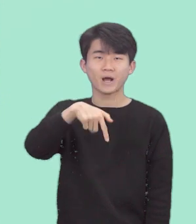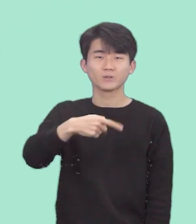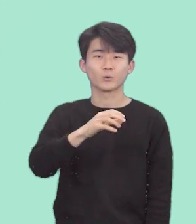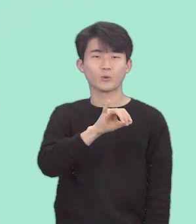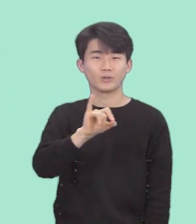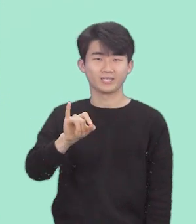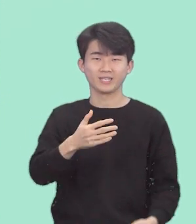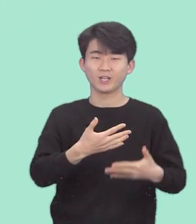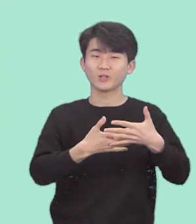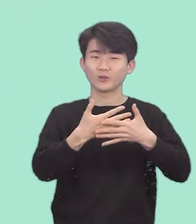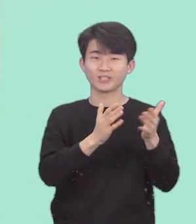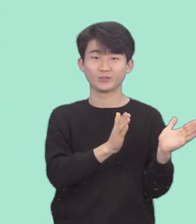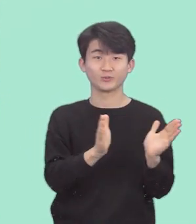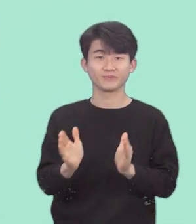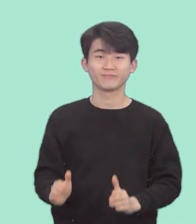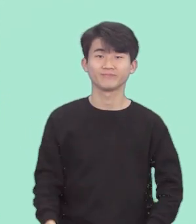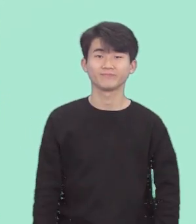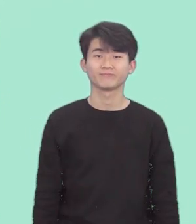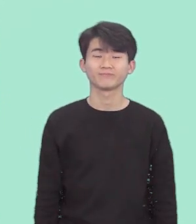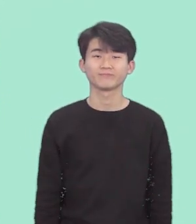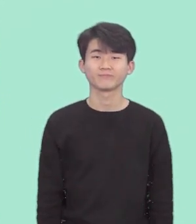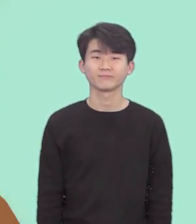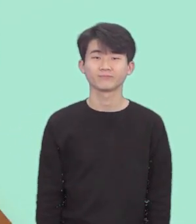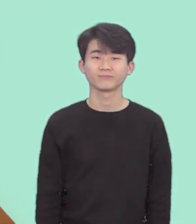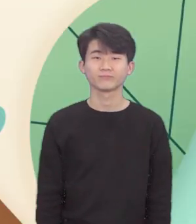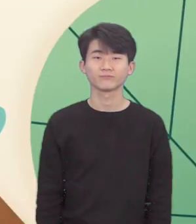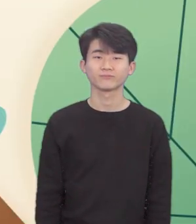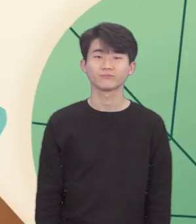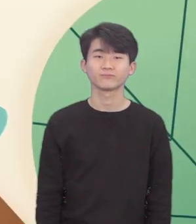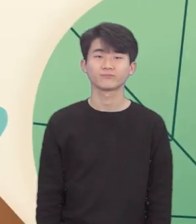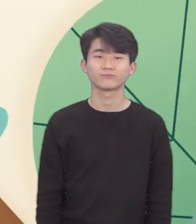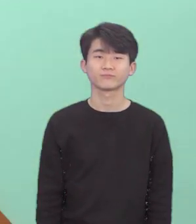박소희 리포터의 브이로그 소식 준비했습니다.